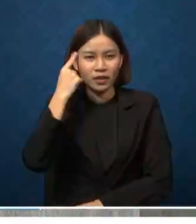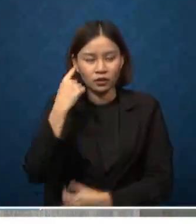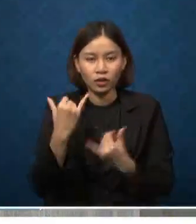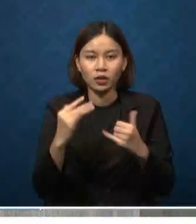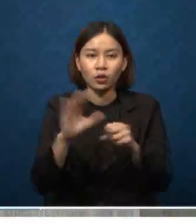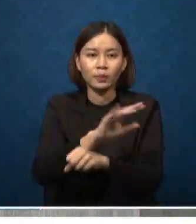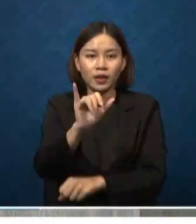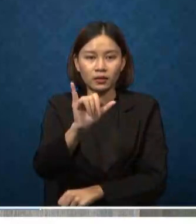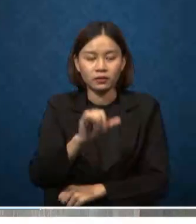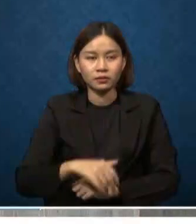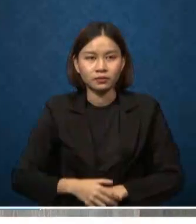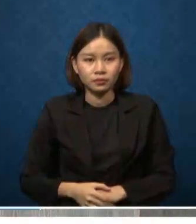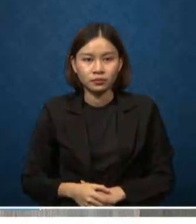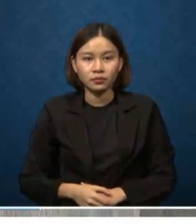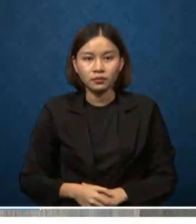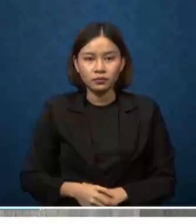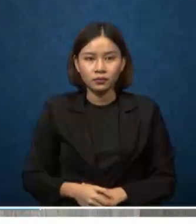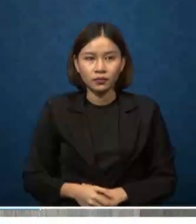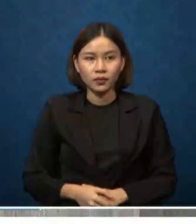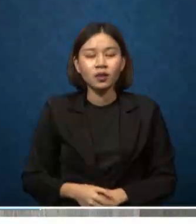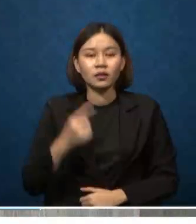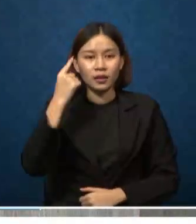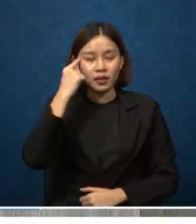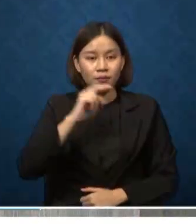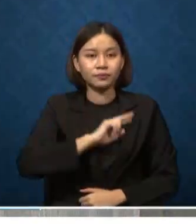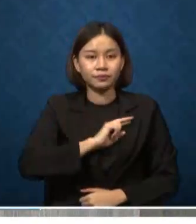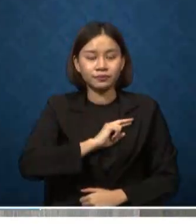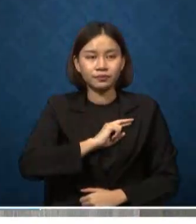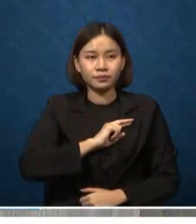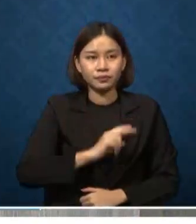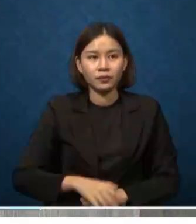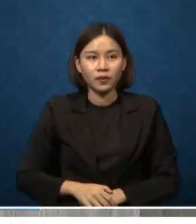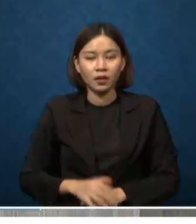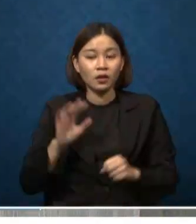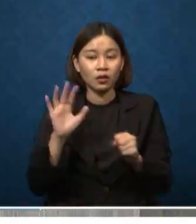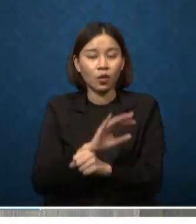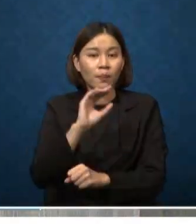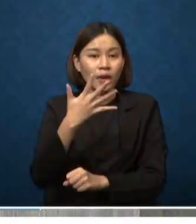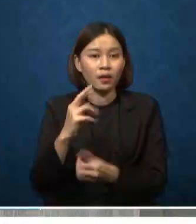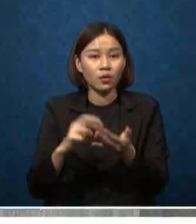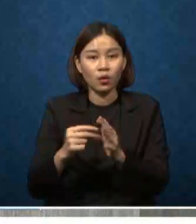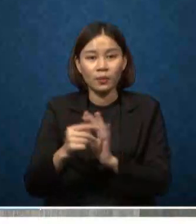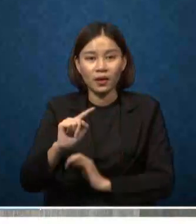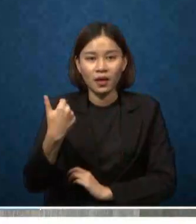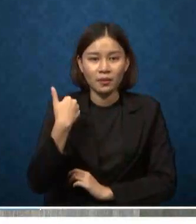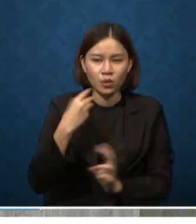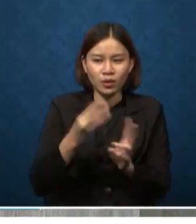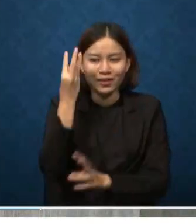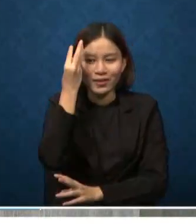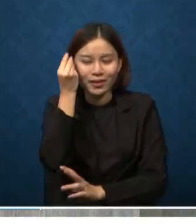สมบูรณ์นะครับตามความเห็นของผมที่ว่ายังไม่สมบูรณ์นั้นมันมีหลายมุม